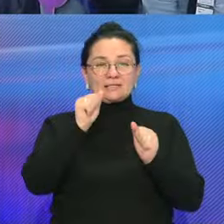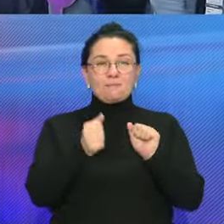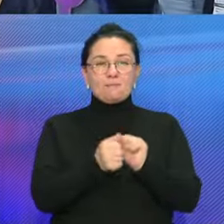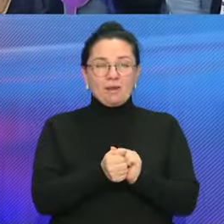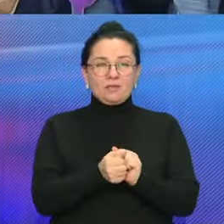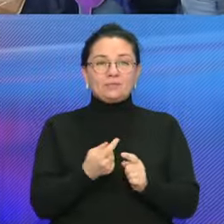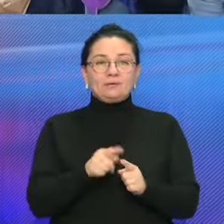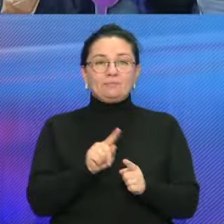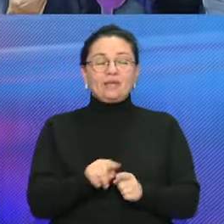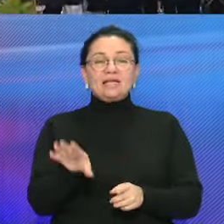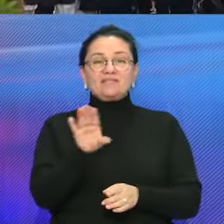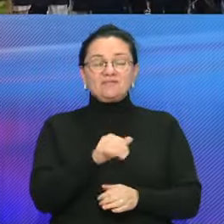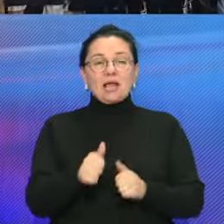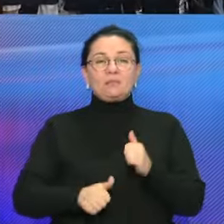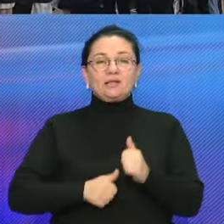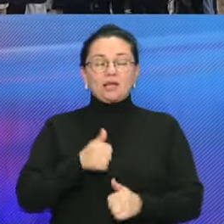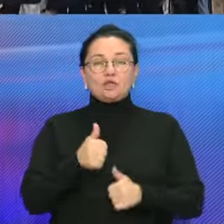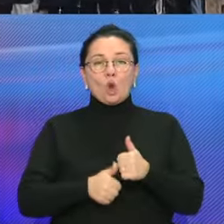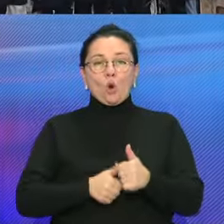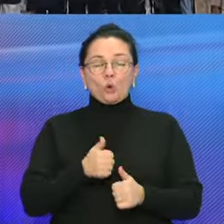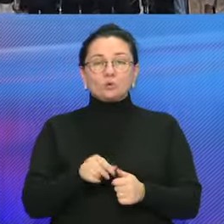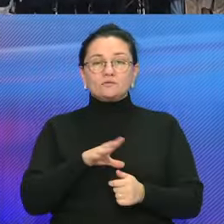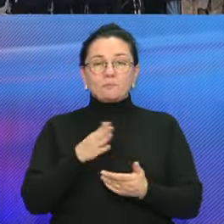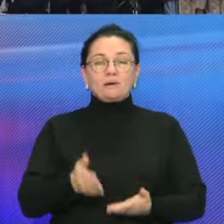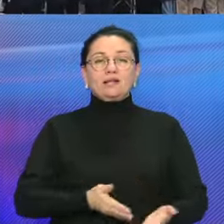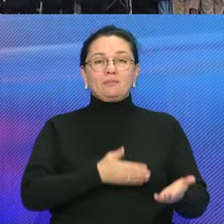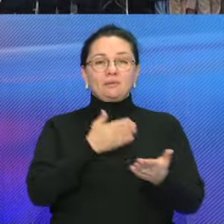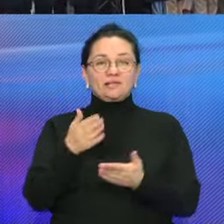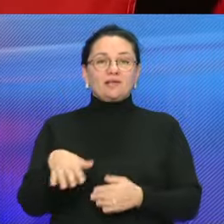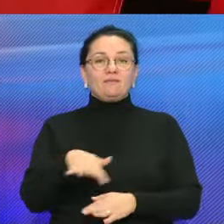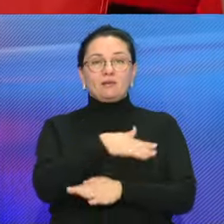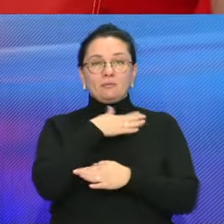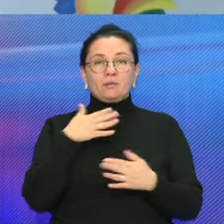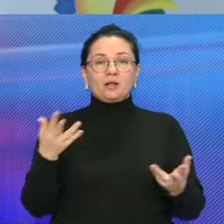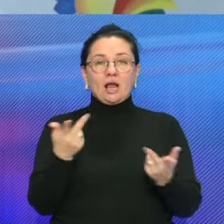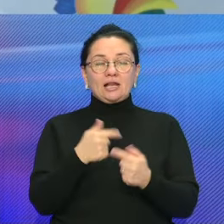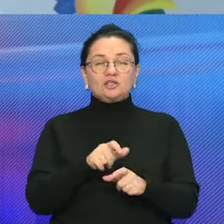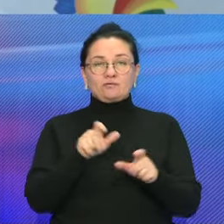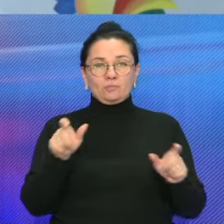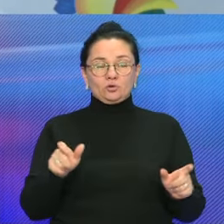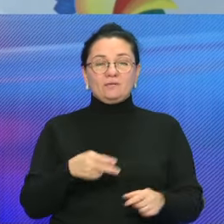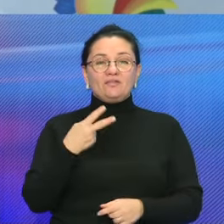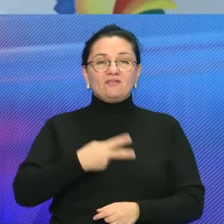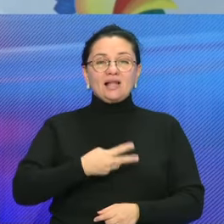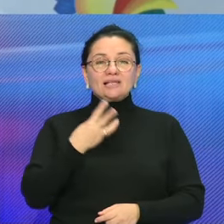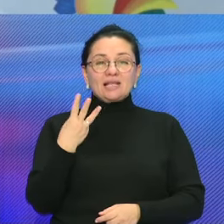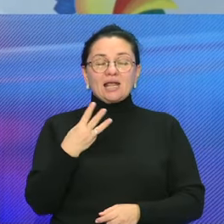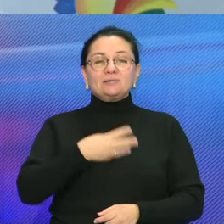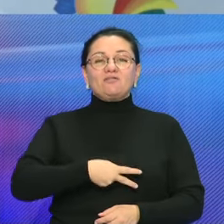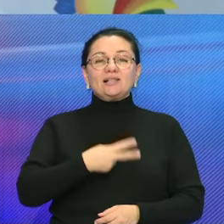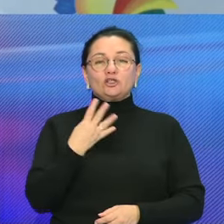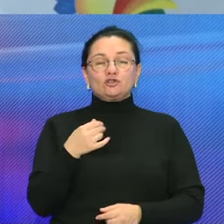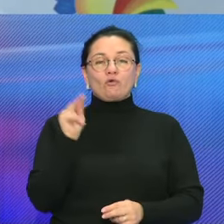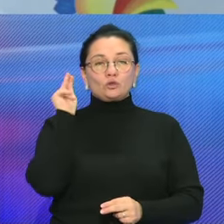пераможцаў аднаго з патрыятычных конкурсаў былі прадстаўлены шырокай аўдыторыі. В 23-24 учебном году